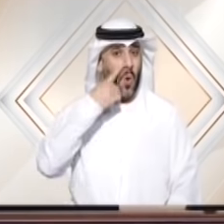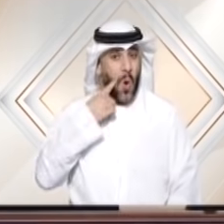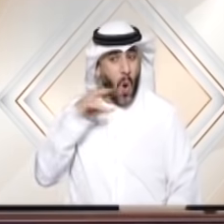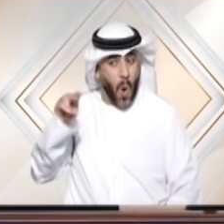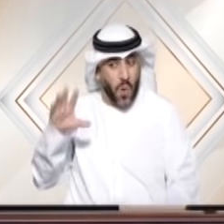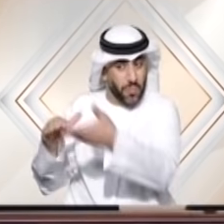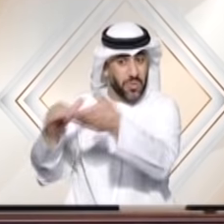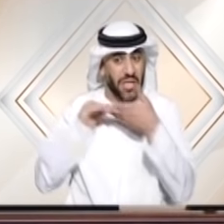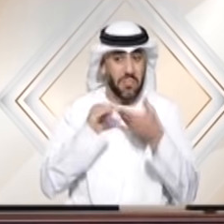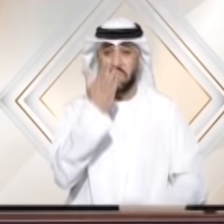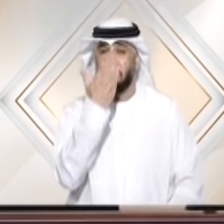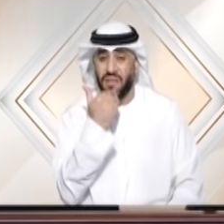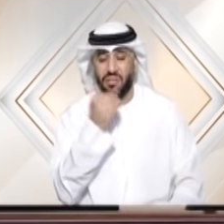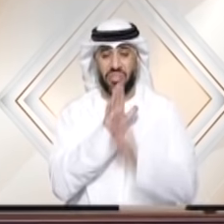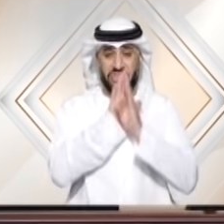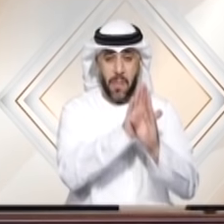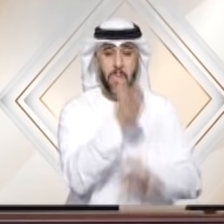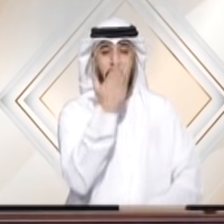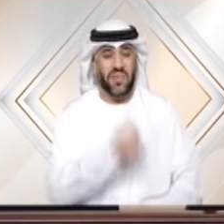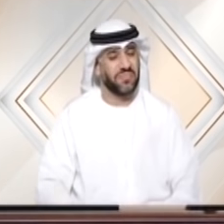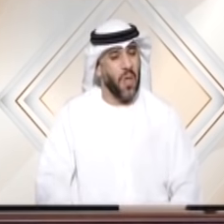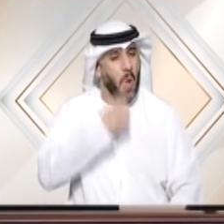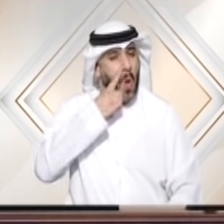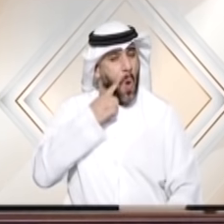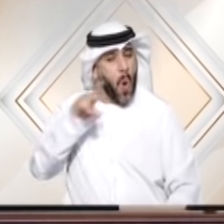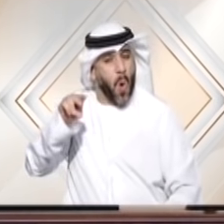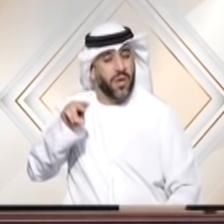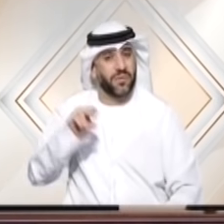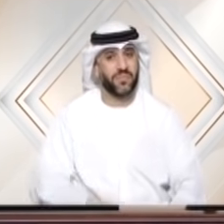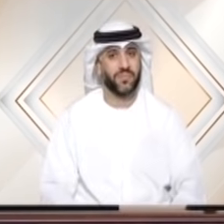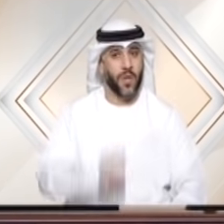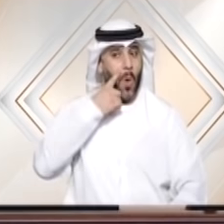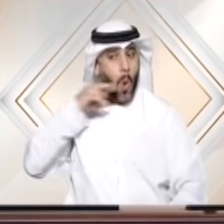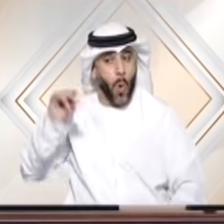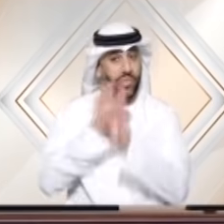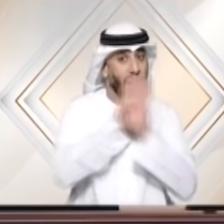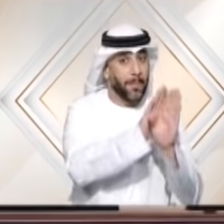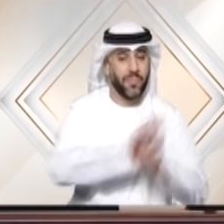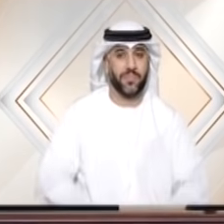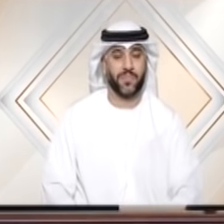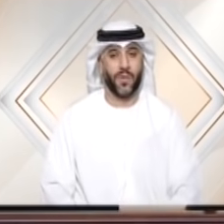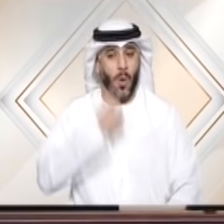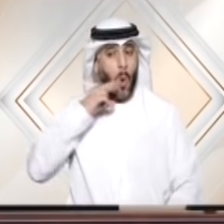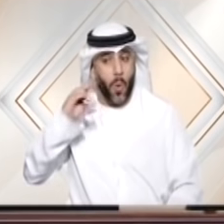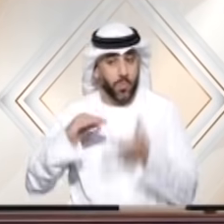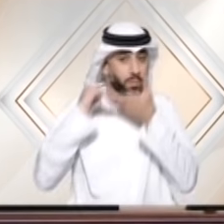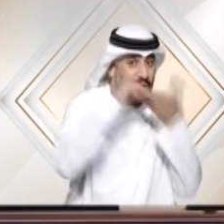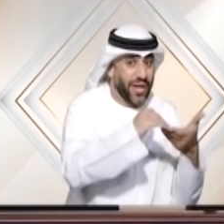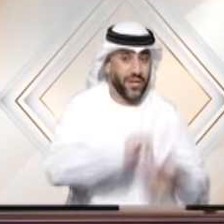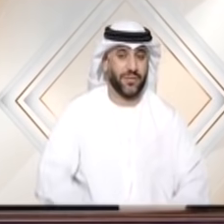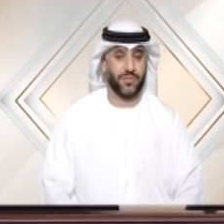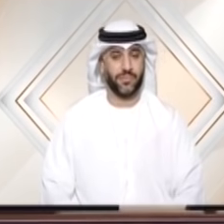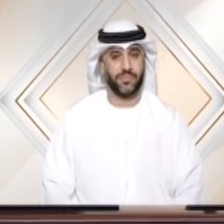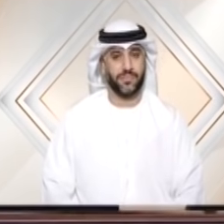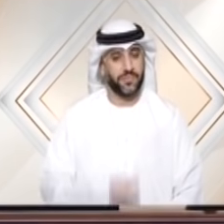يعطيني ظلا ولا استند عليه ليس باخ، هو واجبه يصل الرحم، هو واجبه يدعمني، هو واجبه ينحت الارض حتى ما